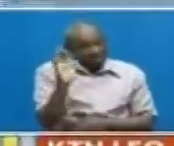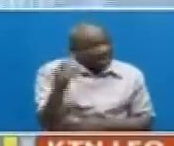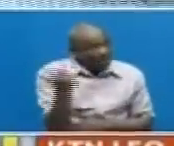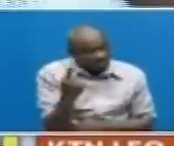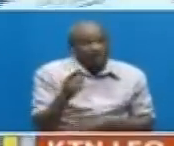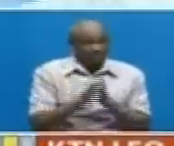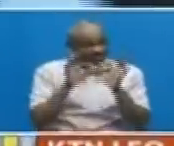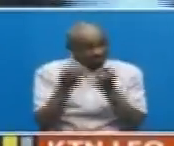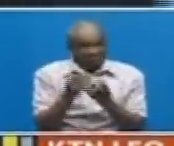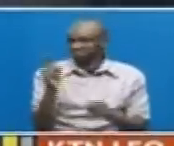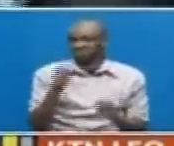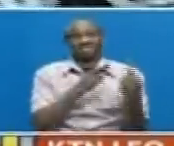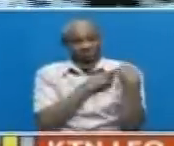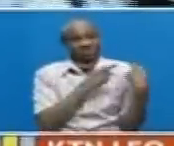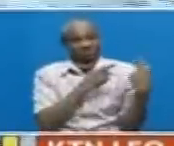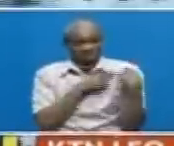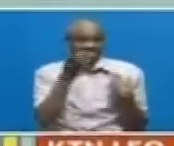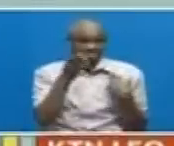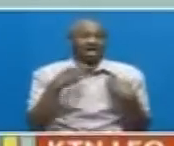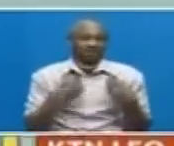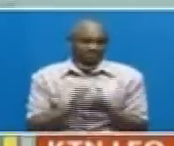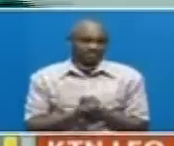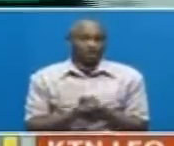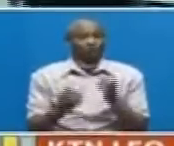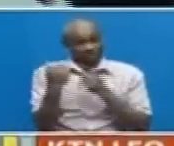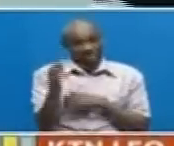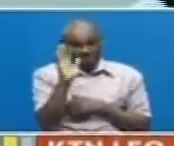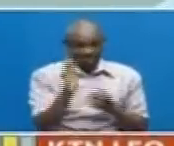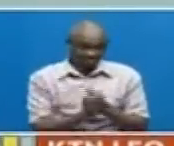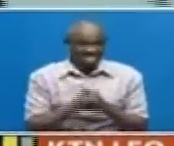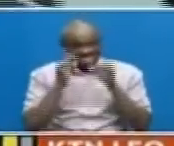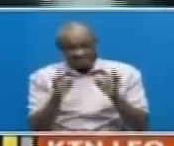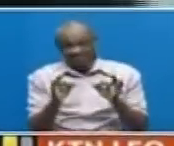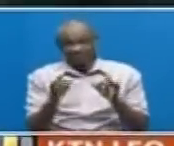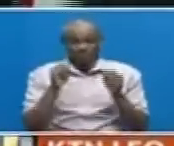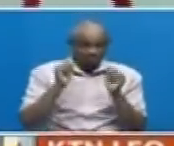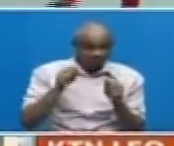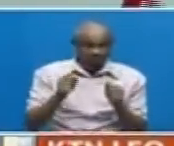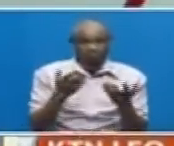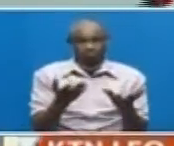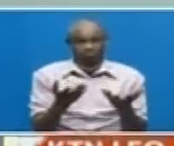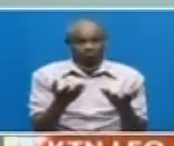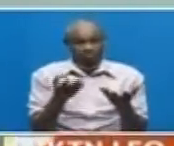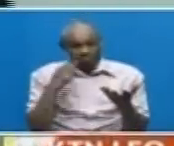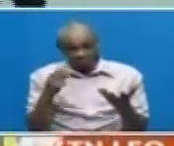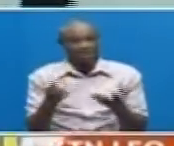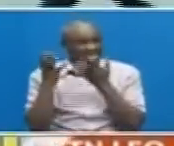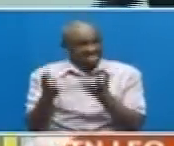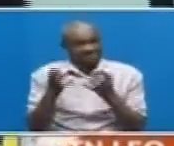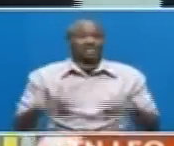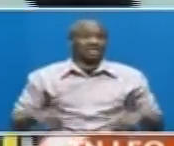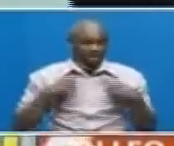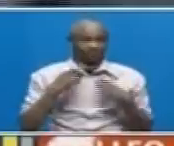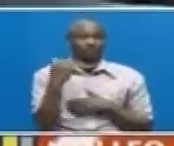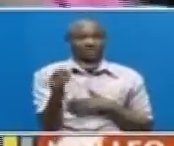nyumbani, na majukumu aliyotika katika malezi ya mwanao yapo mambo ambayo ni desturi na yenye uzito katika maisha ya